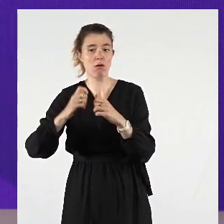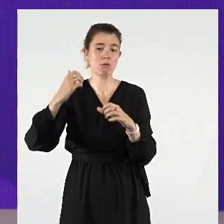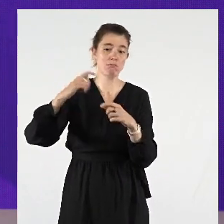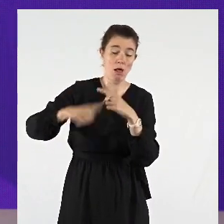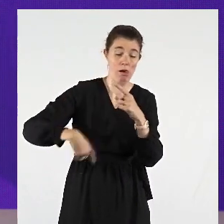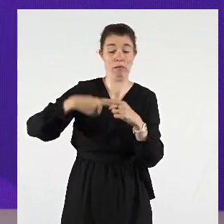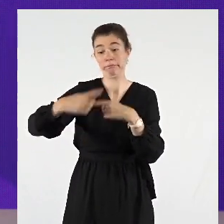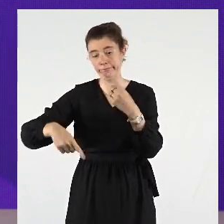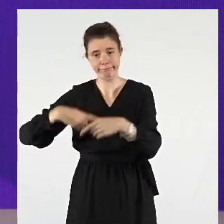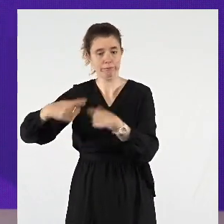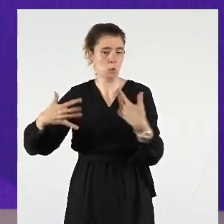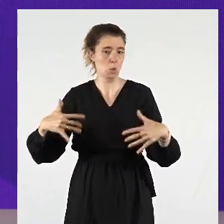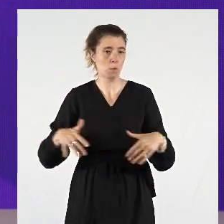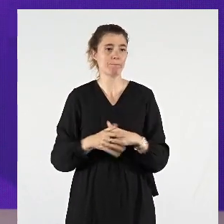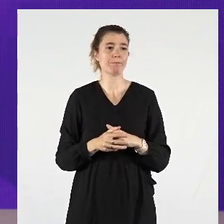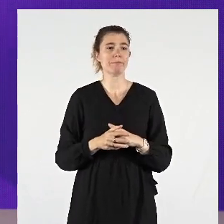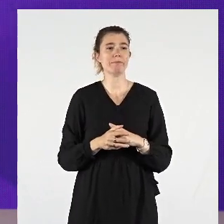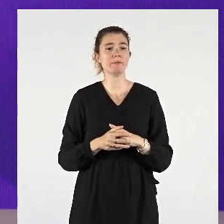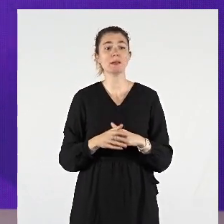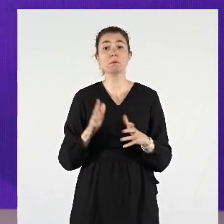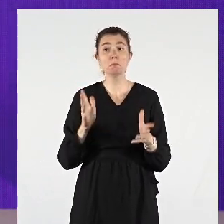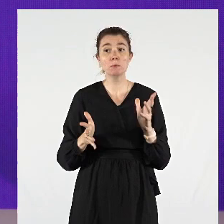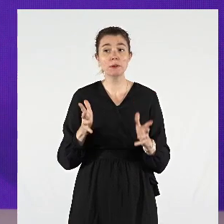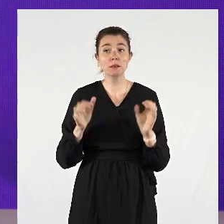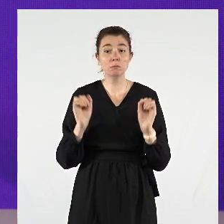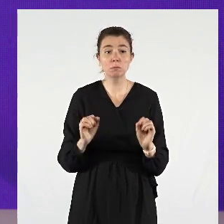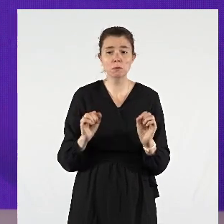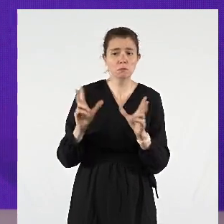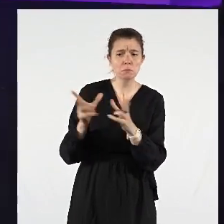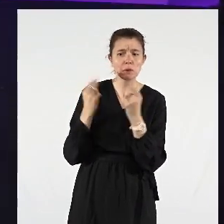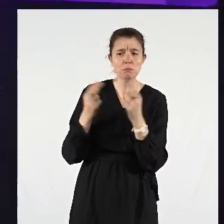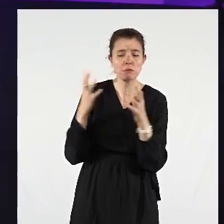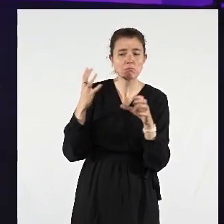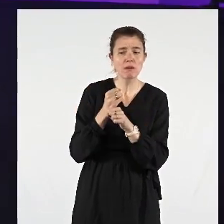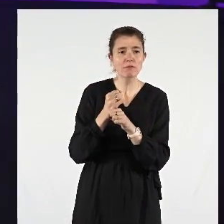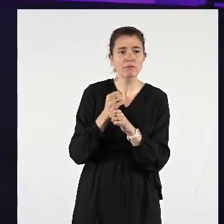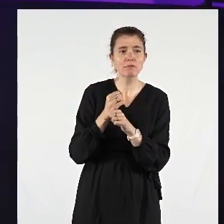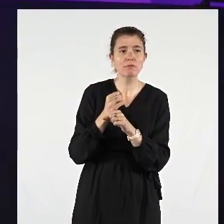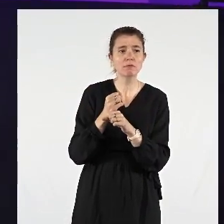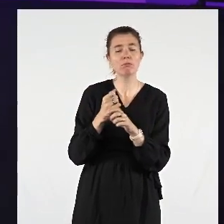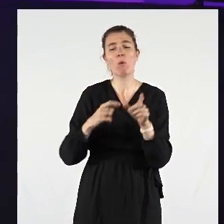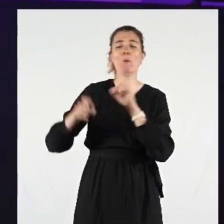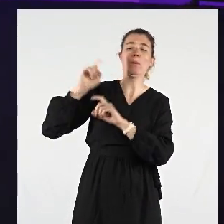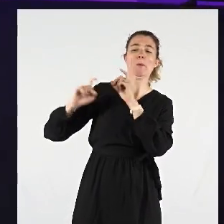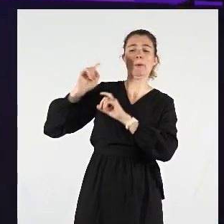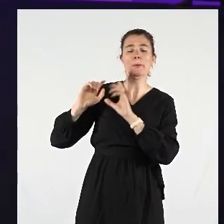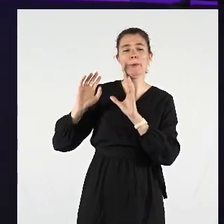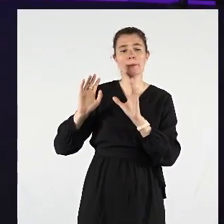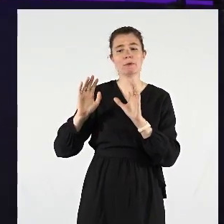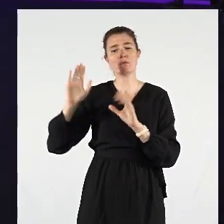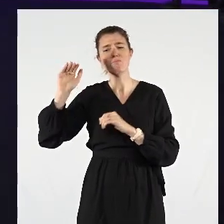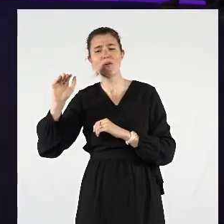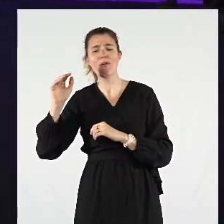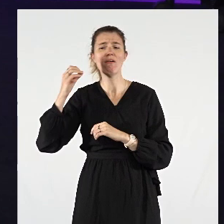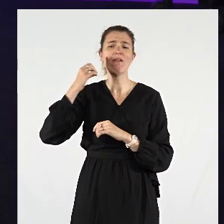boucle. Un mot peut-être très rapide, parce que je reviendrai sur on ne va pas revenir sur la première salle des bleus et des verts.